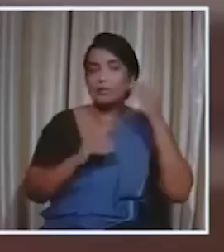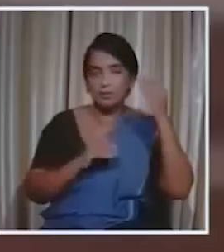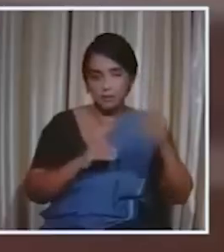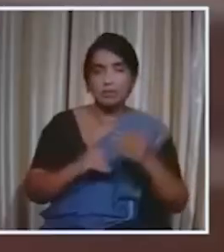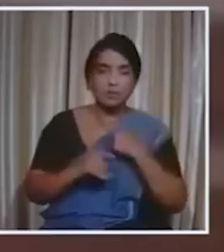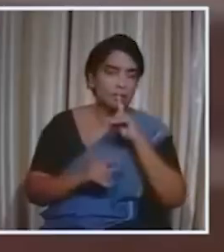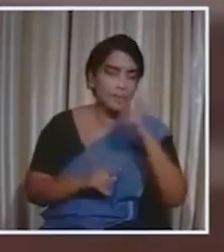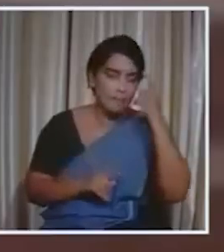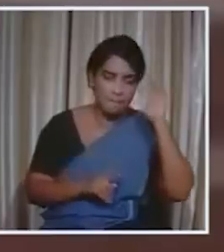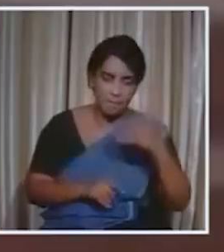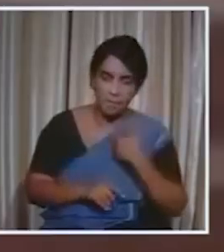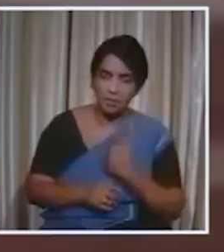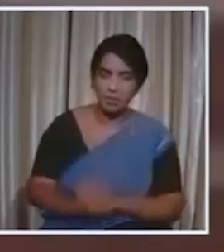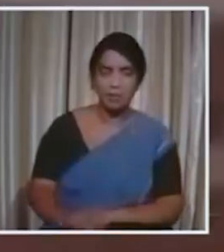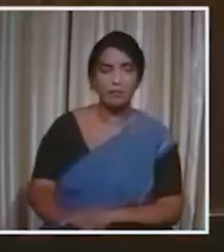කරන්න බලාපොරොත්තු වෙනවා